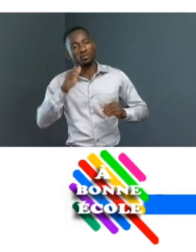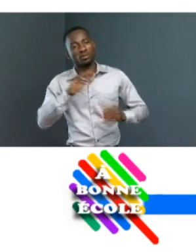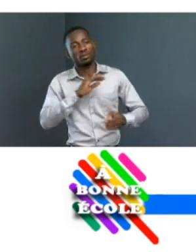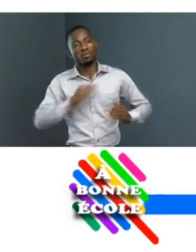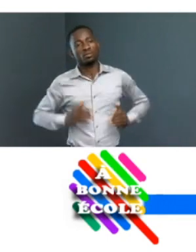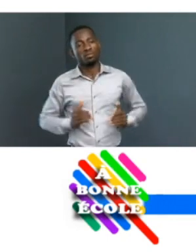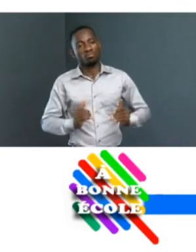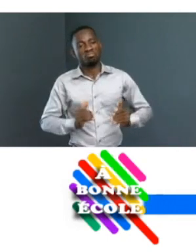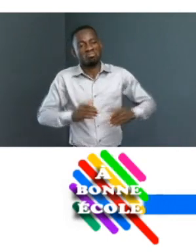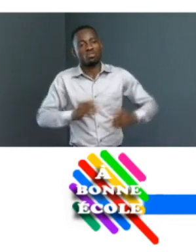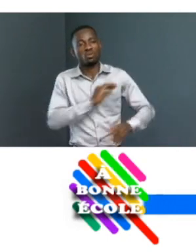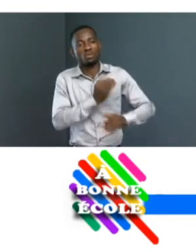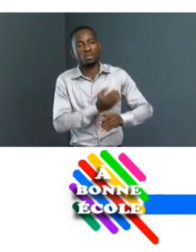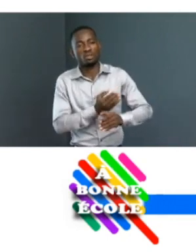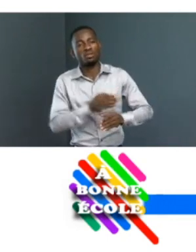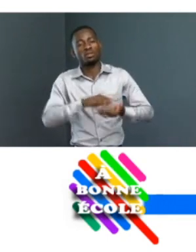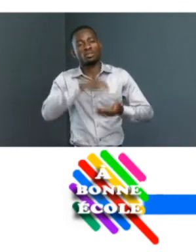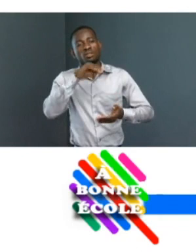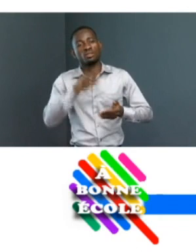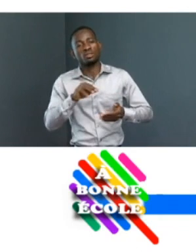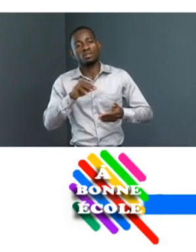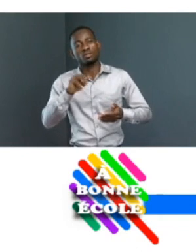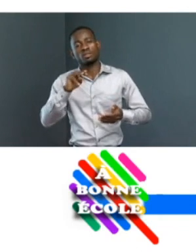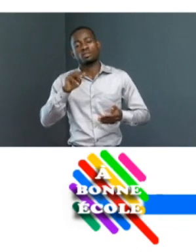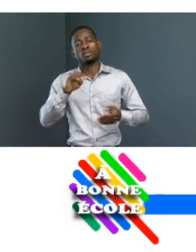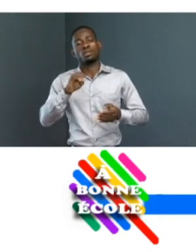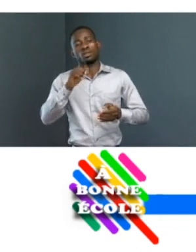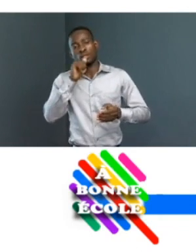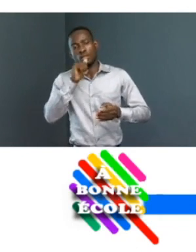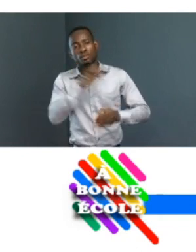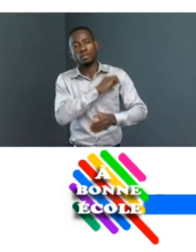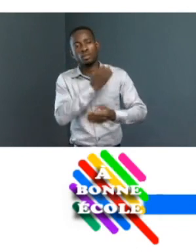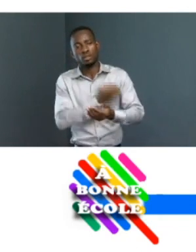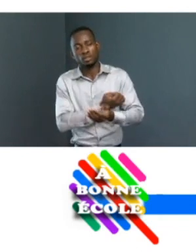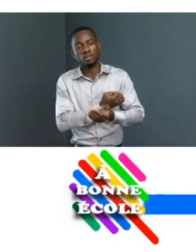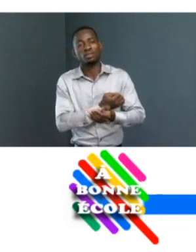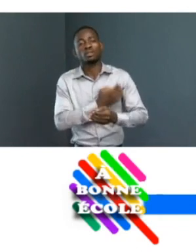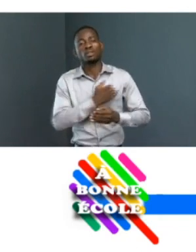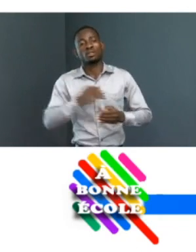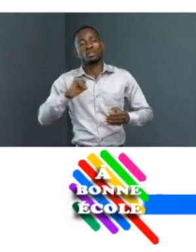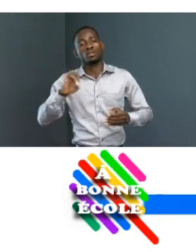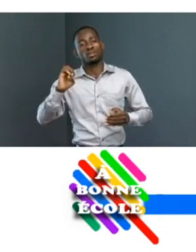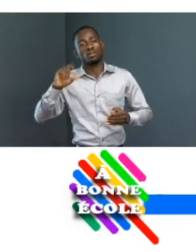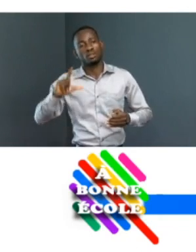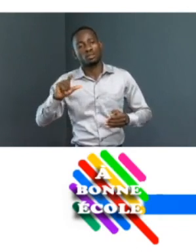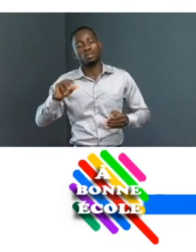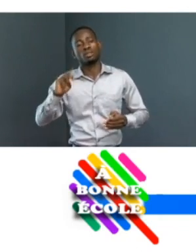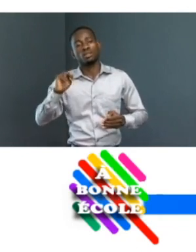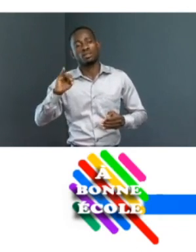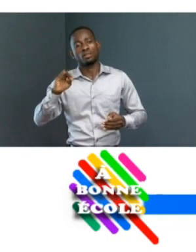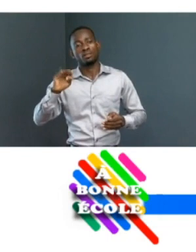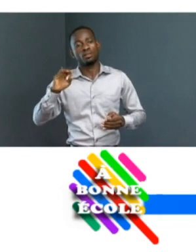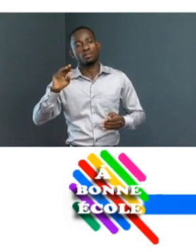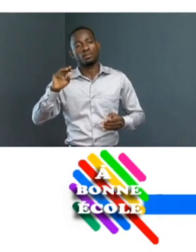aliments énergétiques et en sels minéraux. Je rappelle que la ration des femmes enceintes doit être riche en aliments